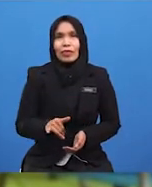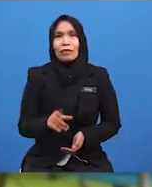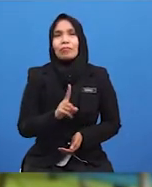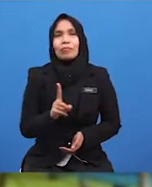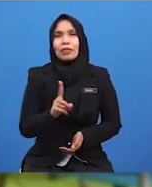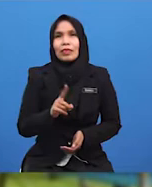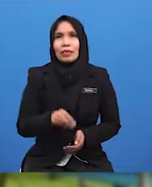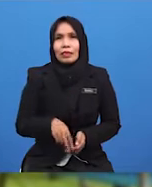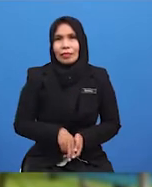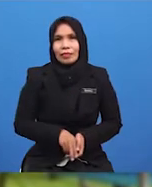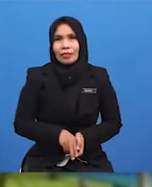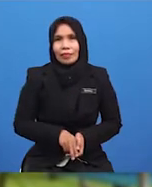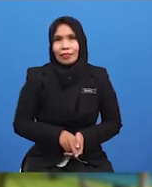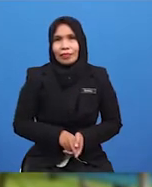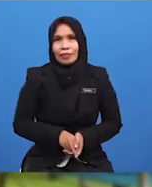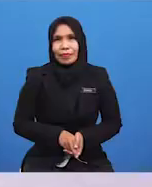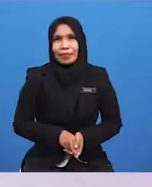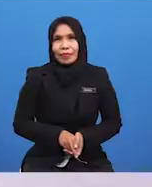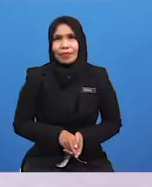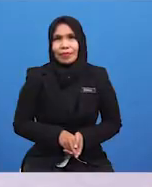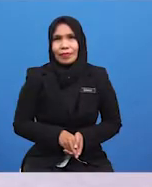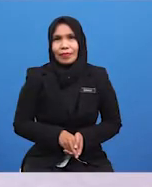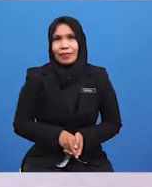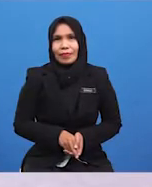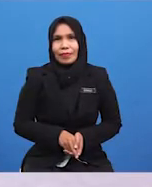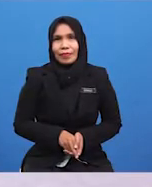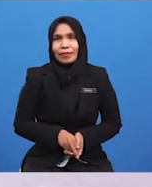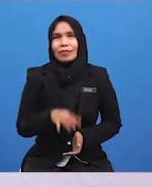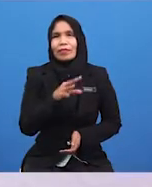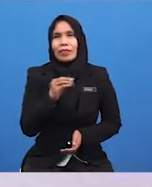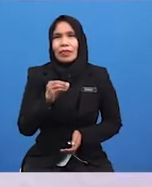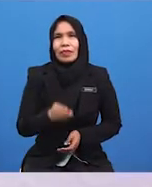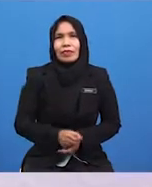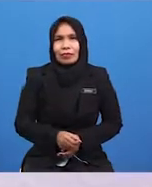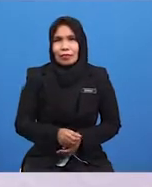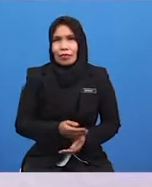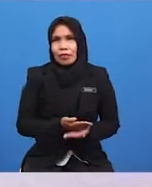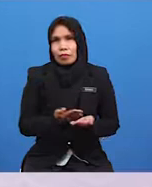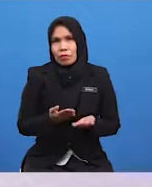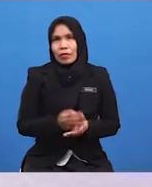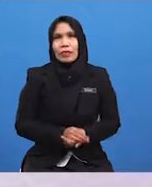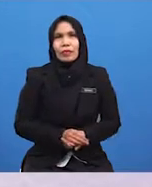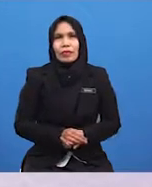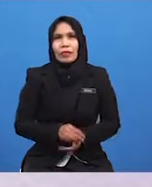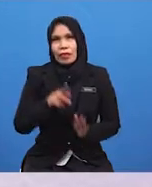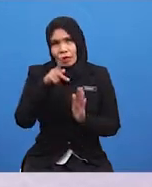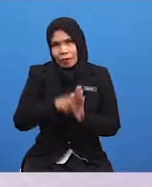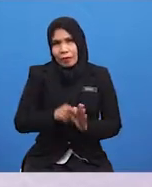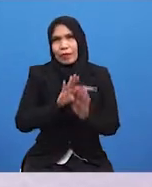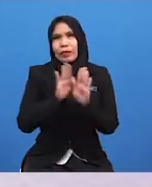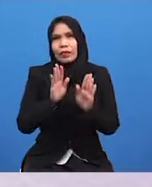mana satu dalam situasi ini dan beri penjelasan Kenapa